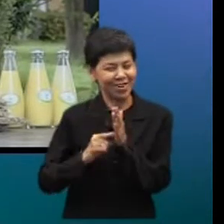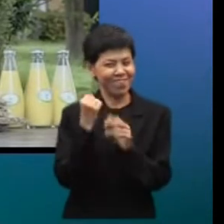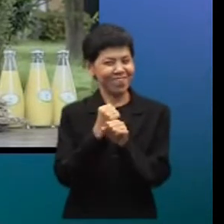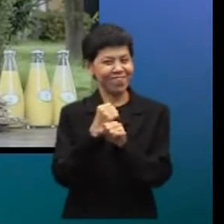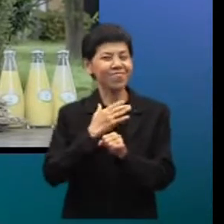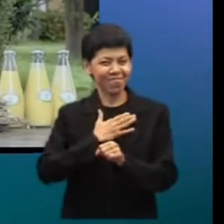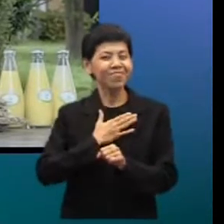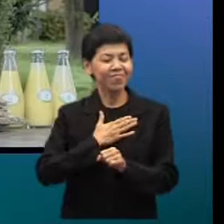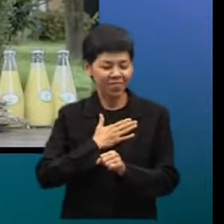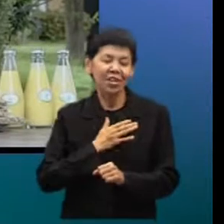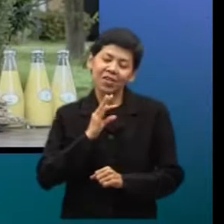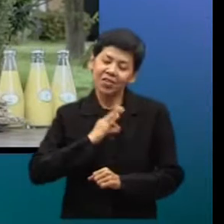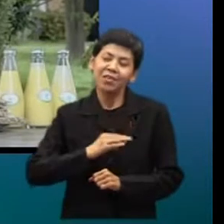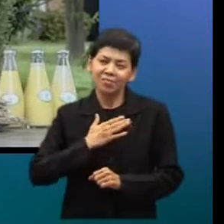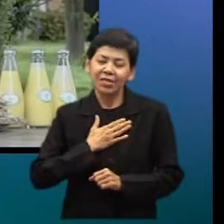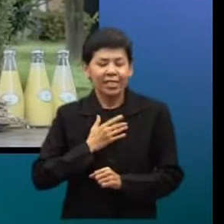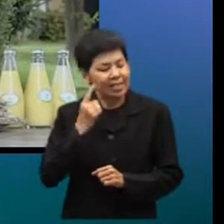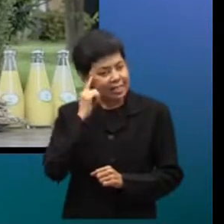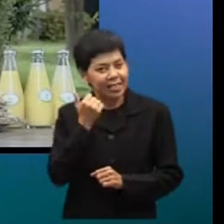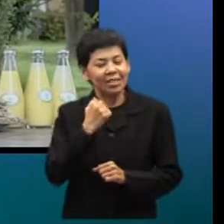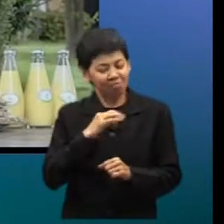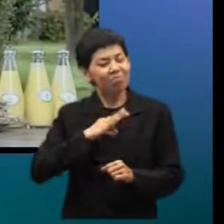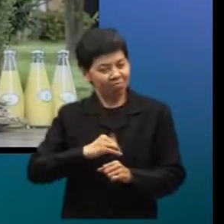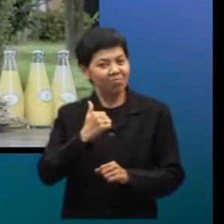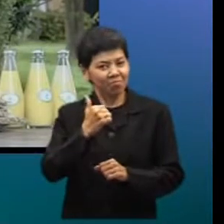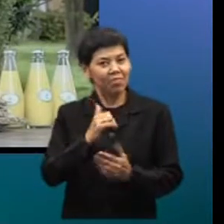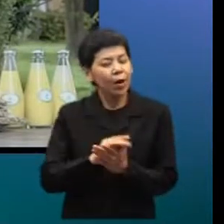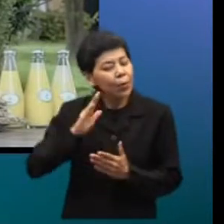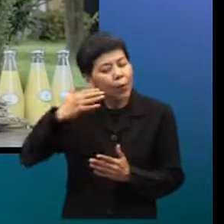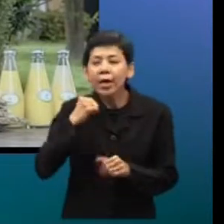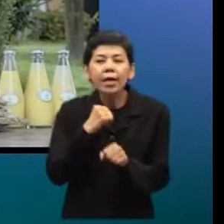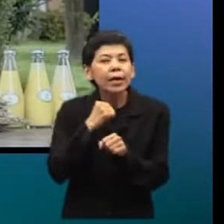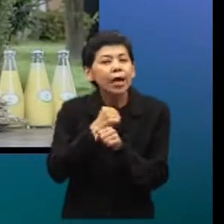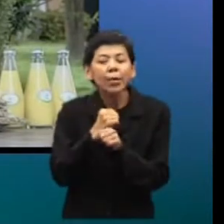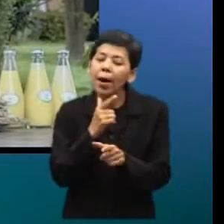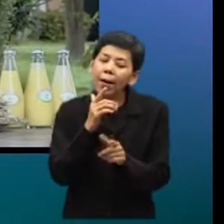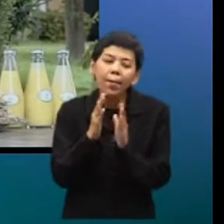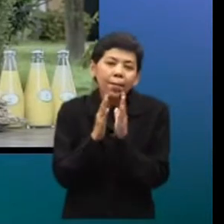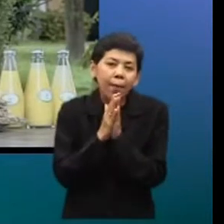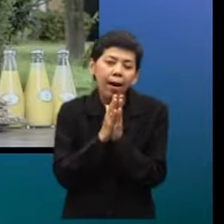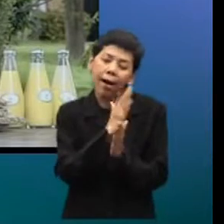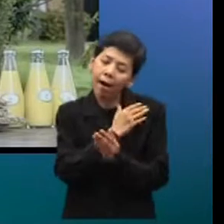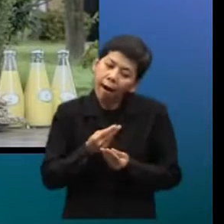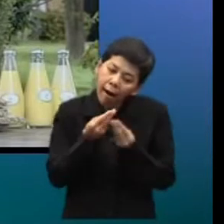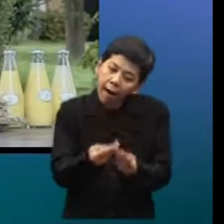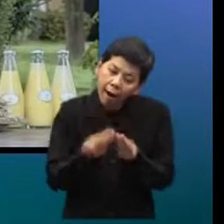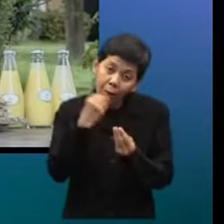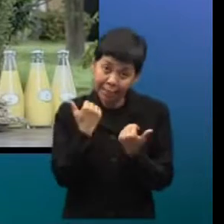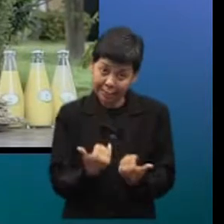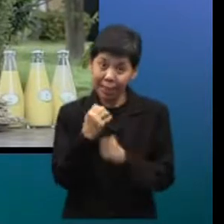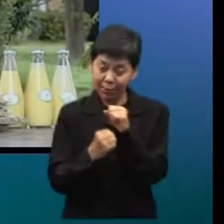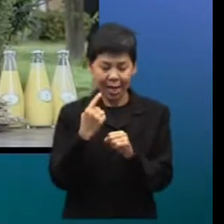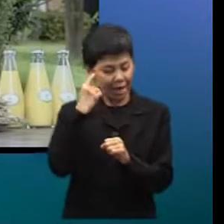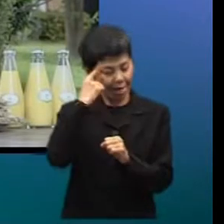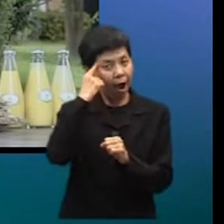ะคะอันนี้ก็ถือว่าเป็นนิมิตที่ดีแก่เรานะคะแล้วหลังจากนั้นเราก็ทำไปเลี้ยงพระตลอดจนกระทั่งมาปีนี้ก็เลย